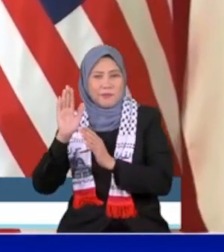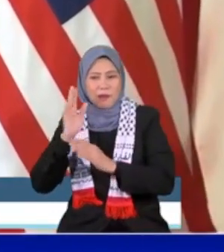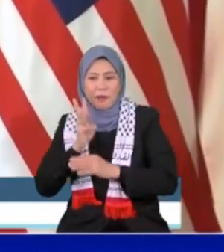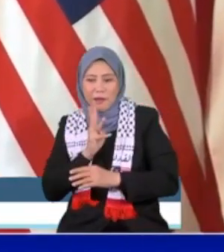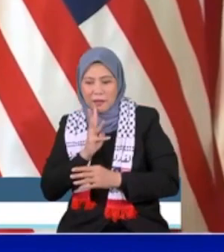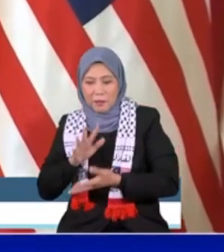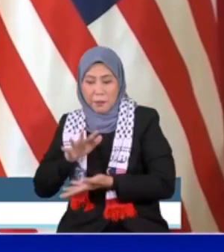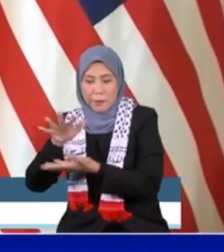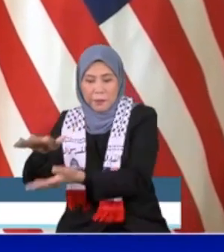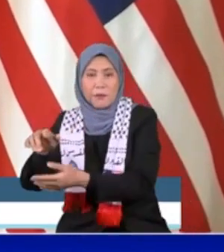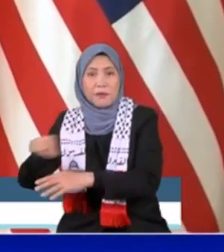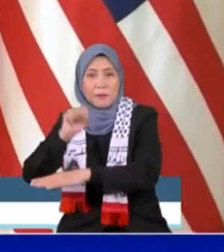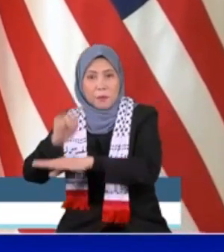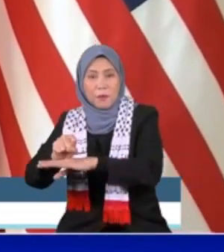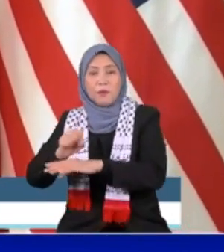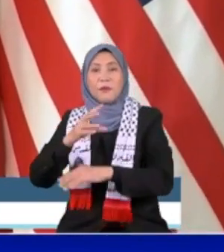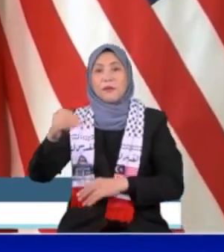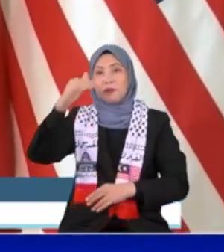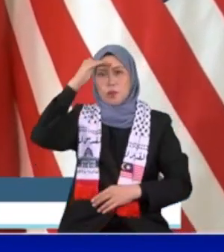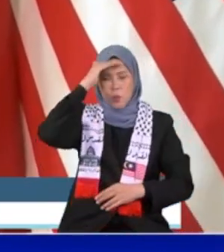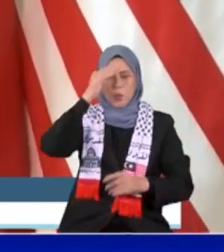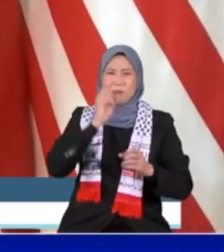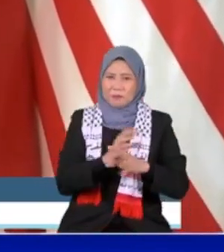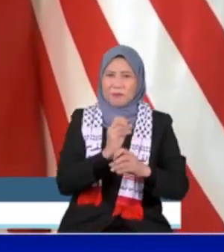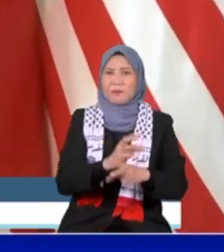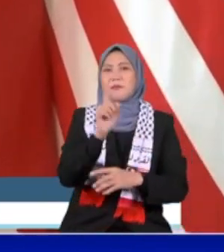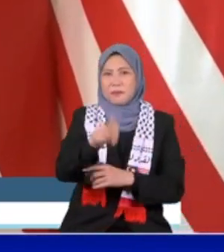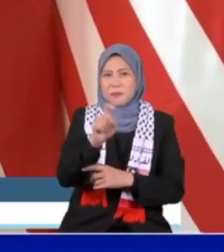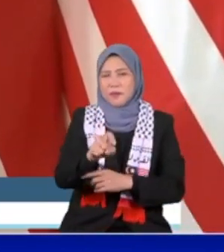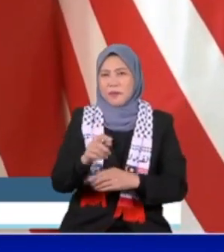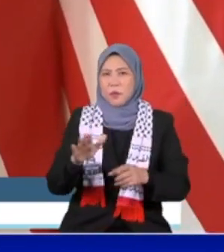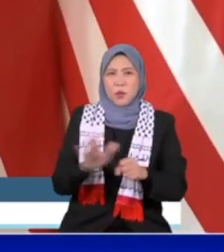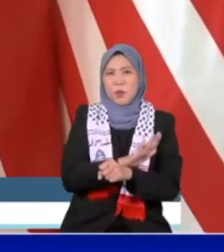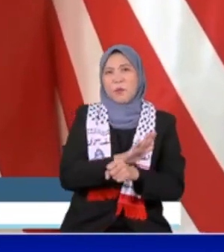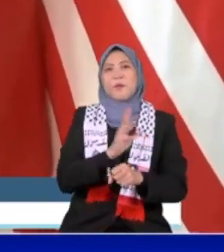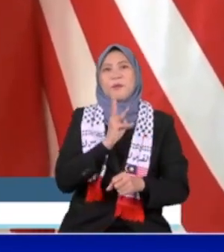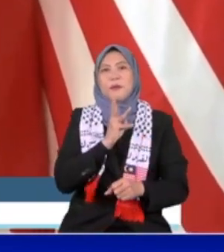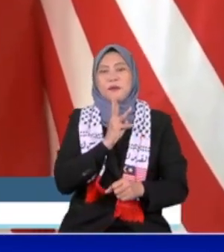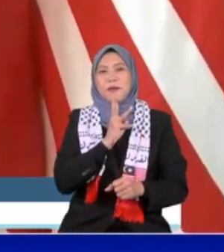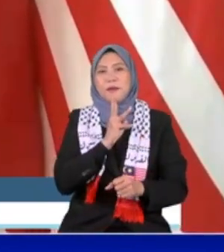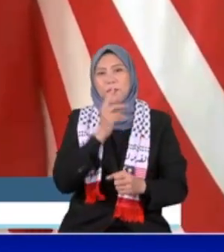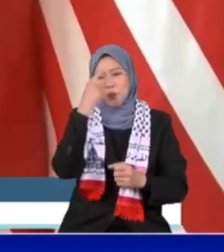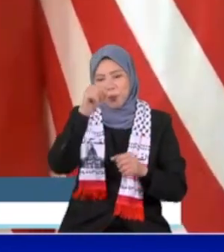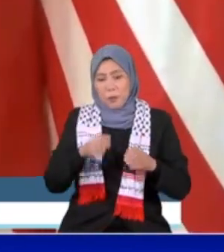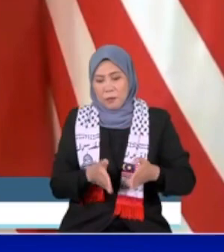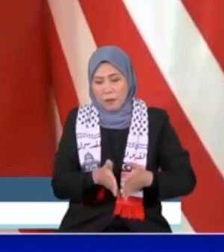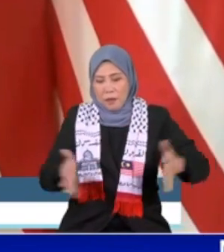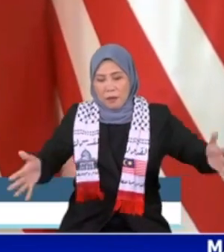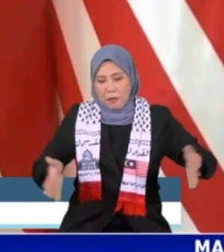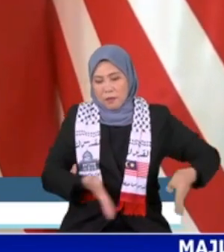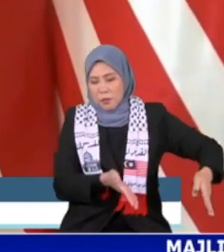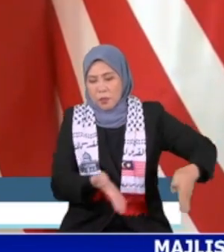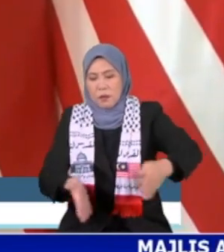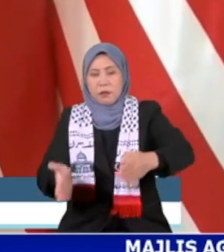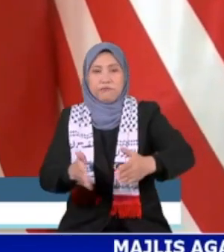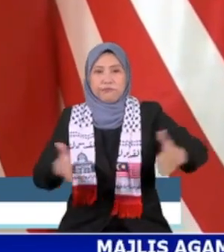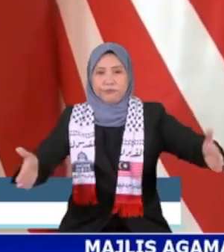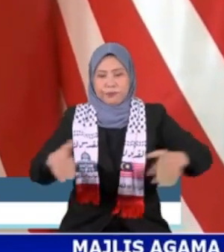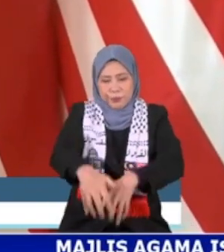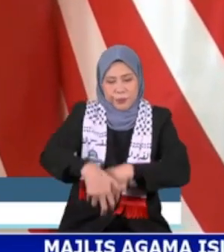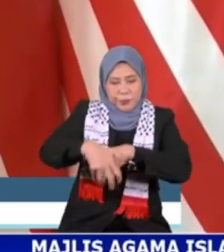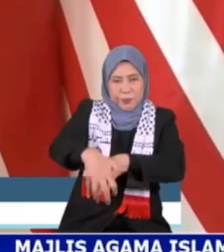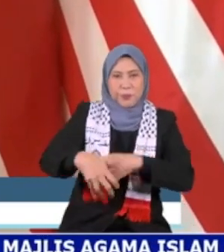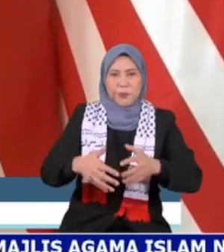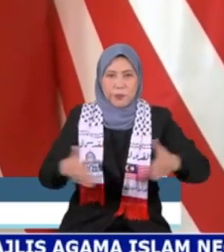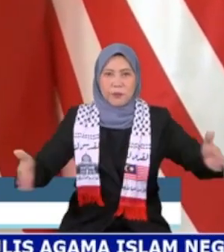Singapura dan memasikan Johor menyegerakan usaha meningkatkan kapasiti bekalan menerusi pelebaran Sungai Selain itu kajian daya